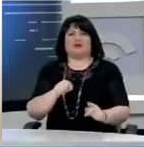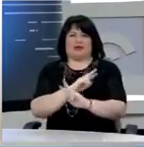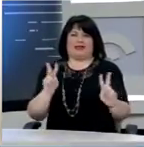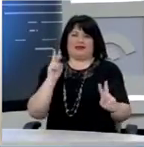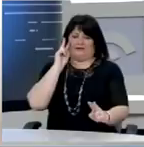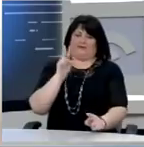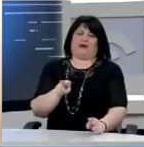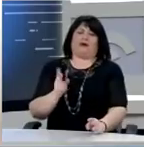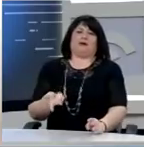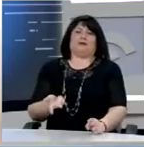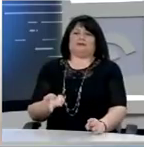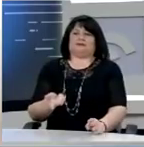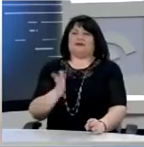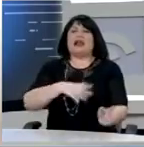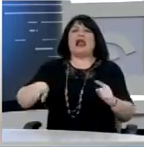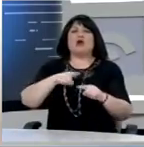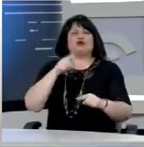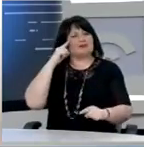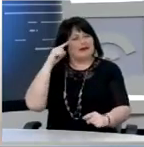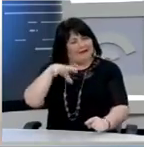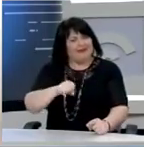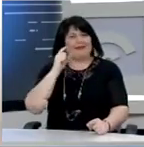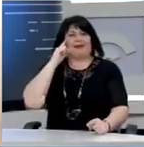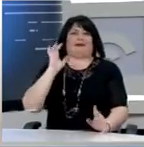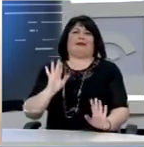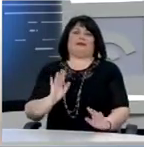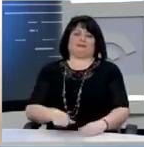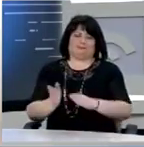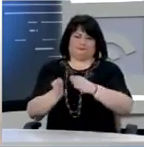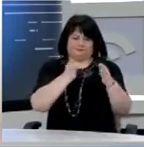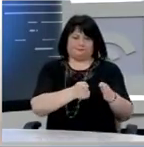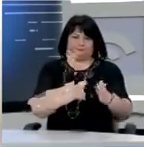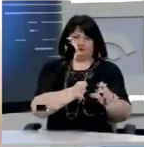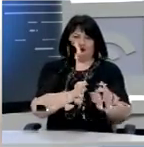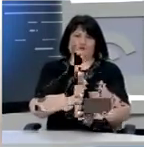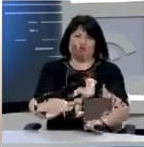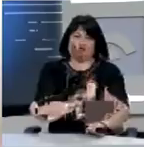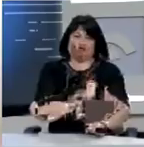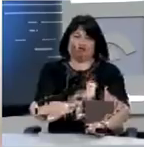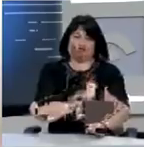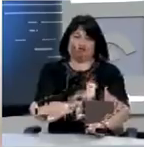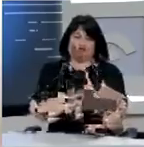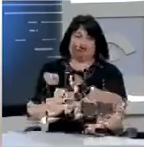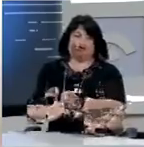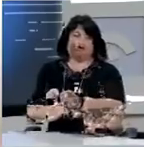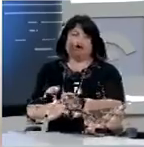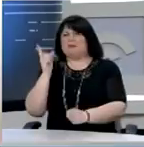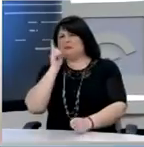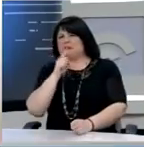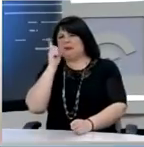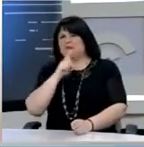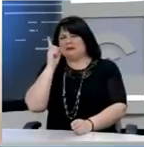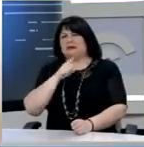πεντακάθαρη στον ελληνικό λαό. Από τη μια είναι η πολιτική, την άλλη είναι τα ψεύδη